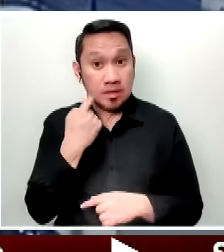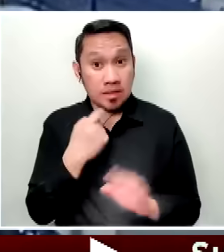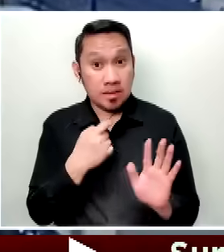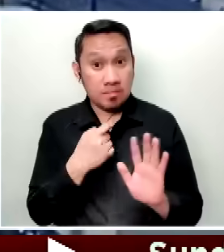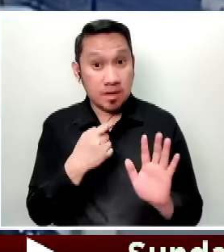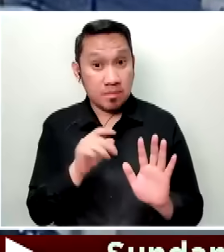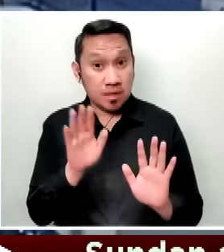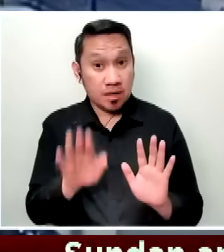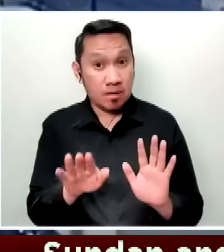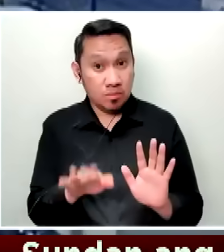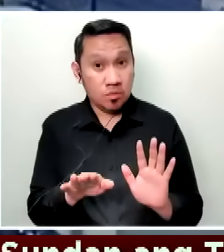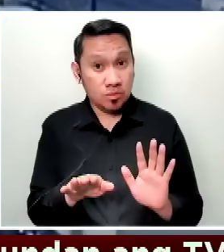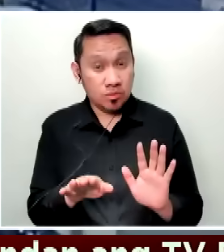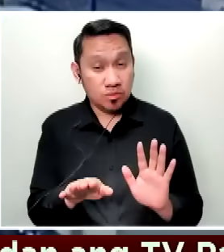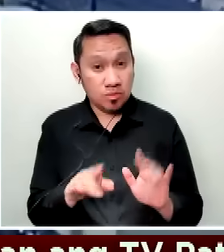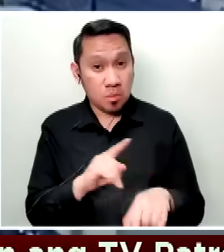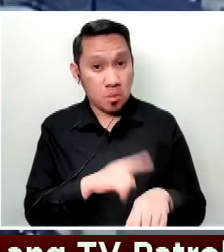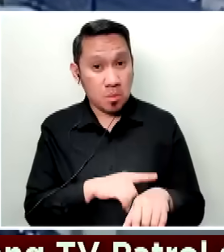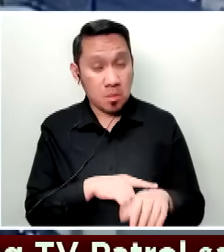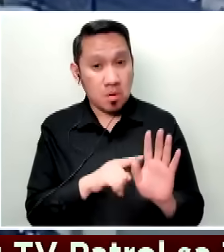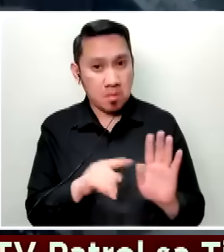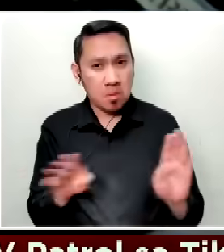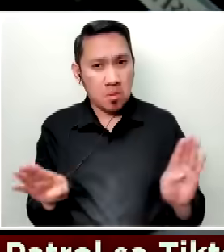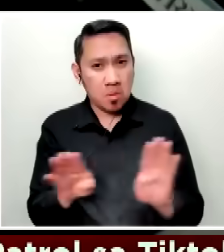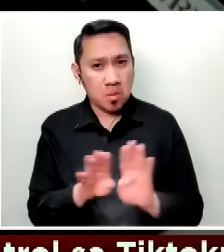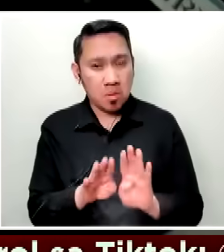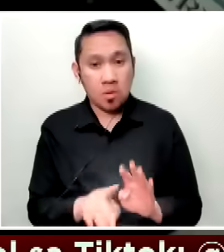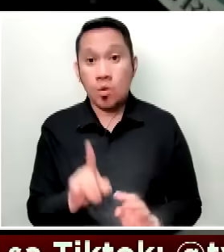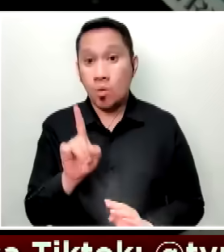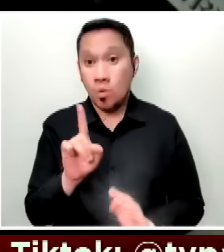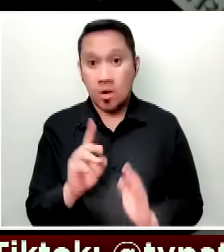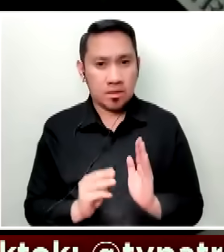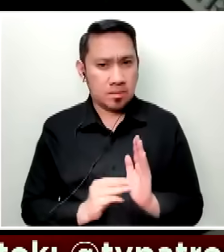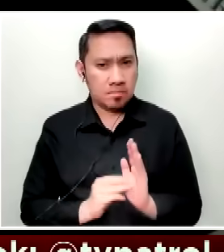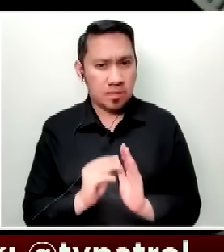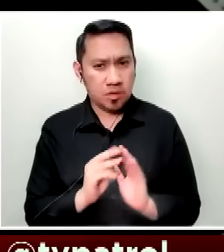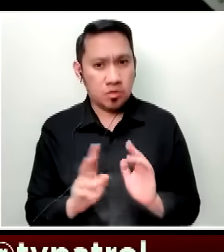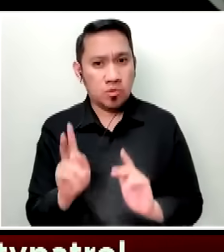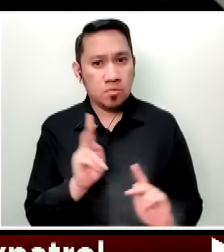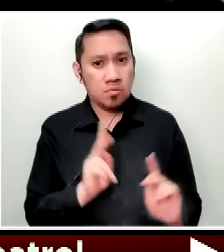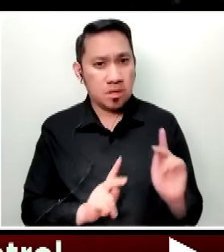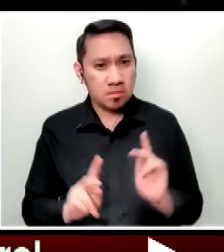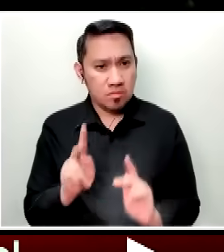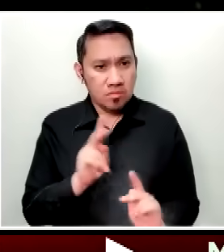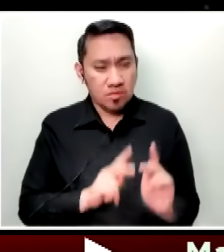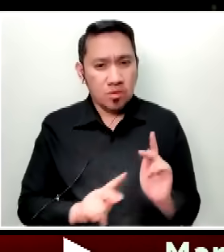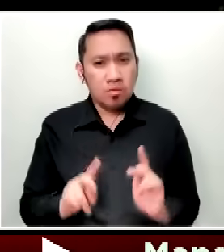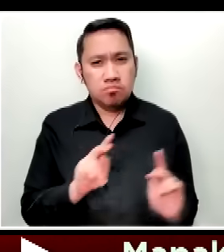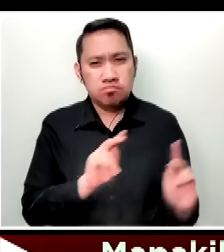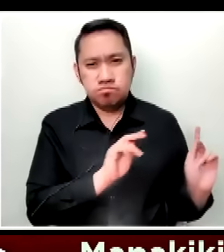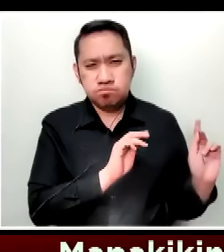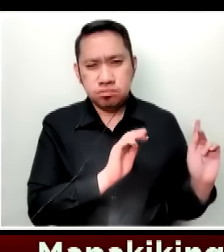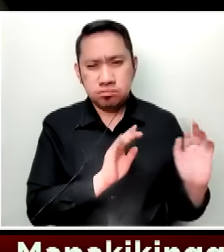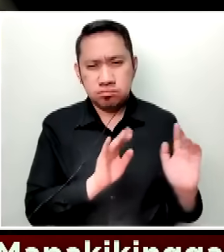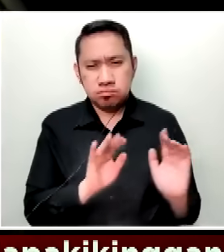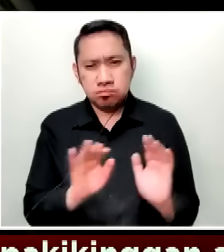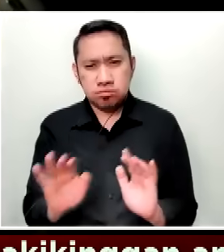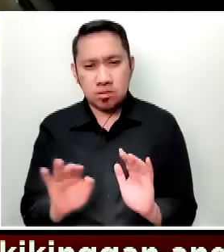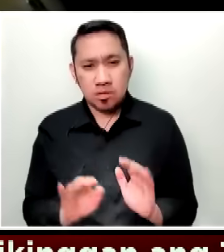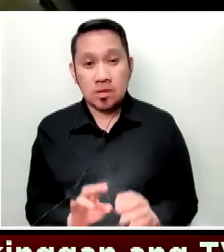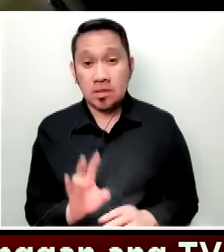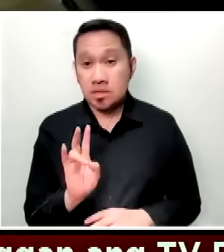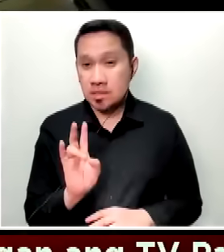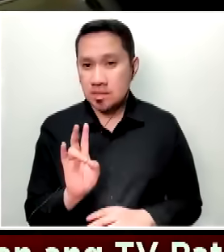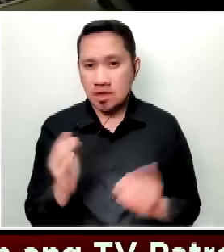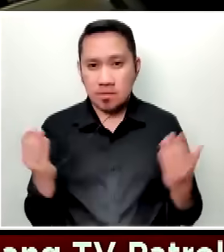ng hapon. Umabot na sa mahigit 1 milyon ang bilang ng mga kababayan nating dumalaw dito. Alas 7 naman ng